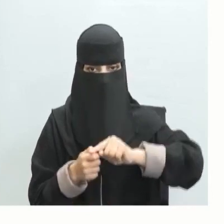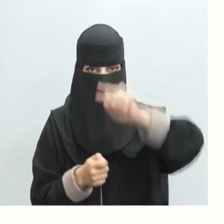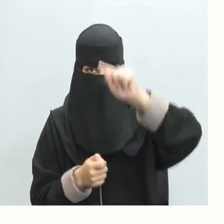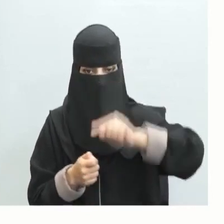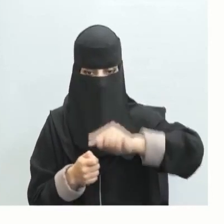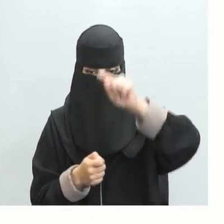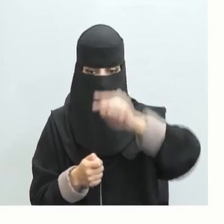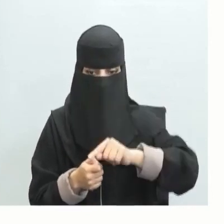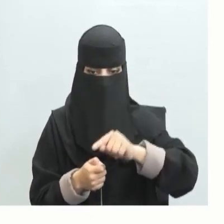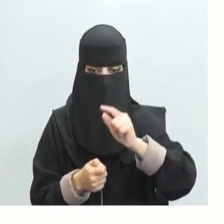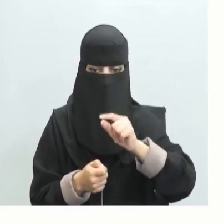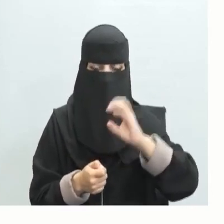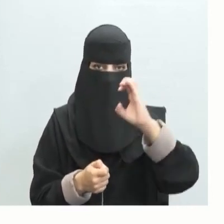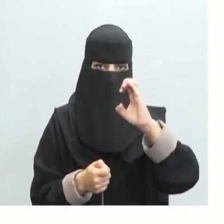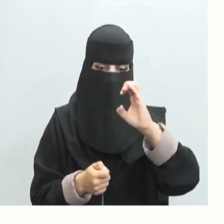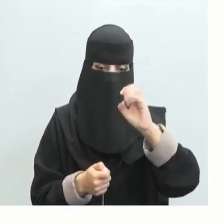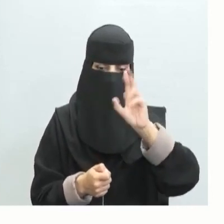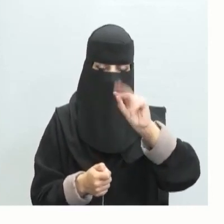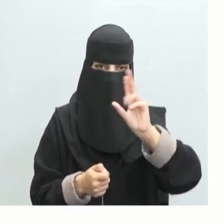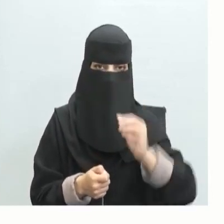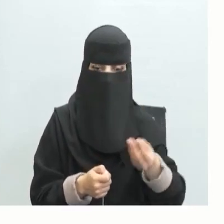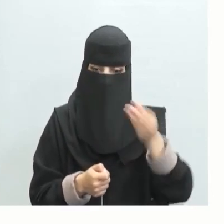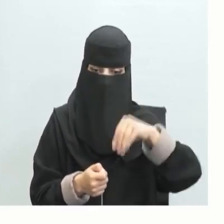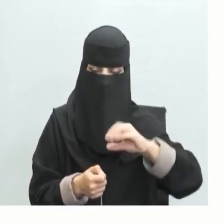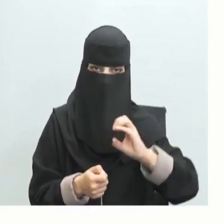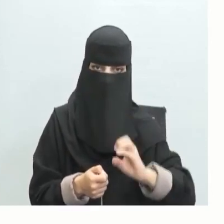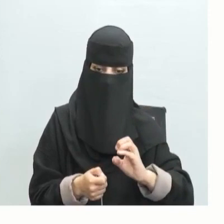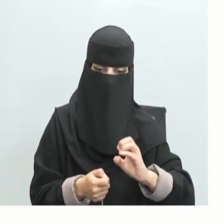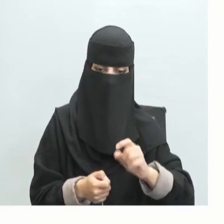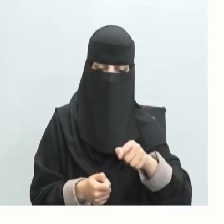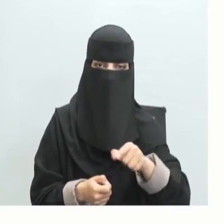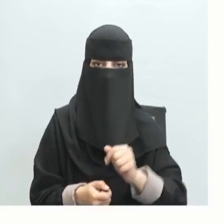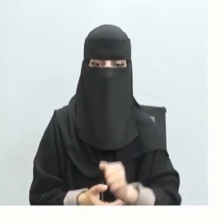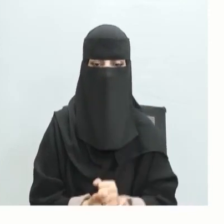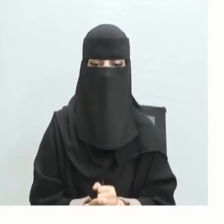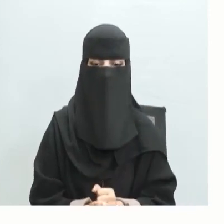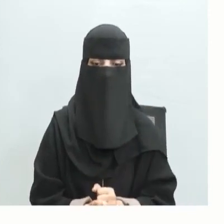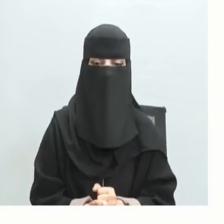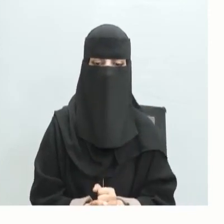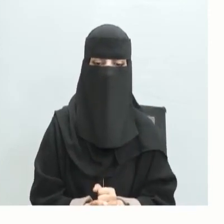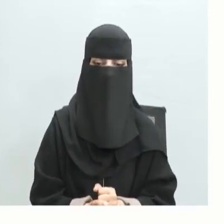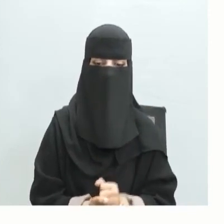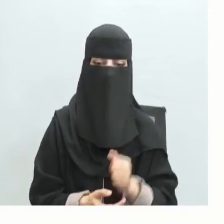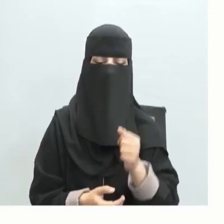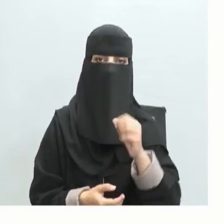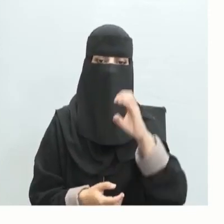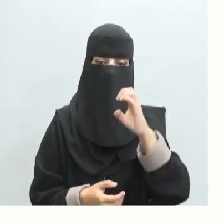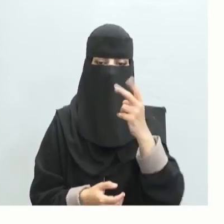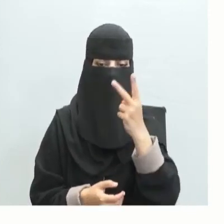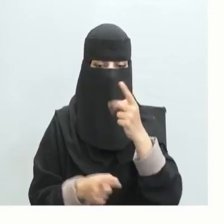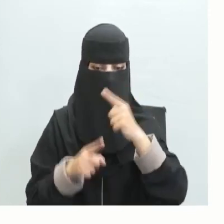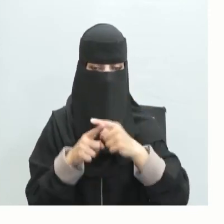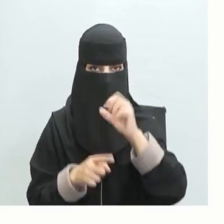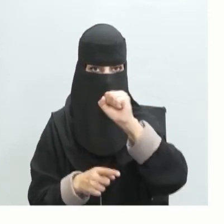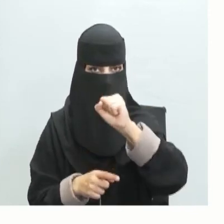الطول والسي ح تساوي ضعف الا a حتكون ضعف ال a اين في اي ليه لان